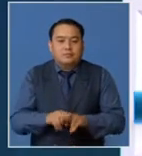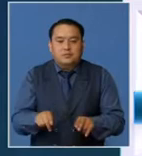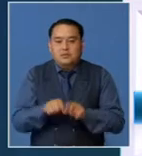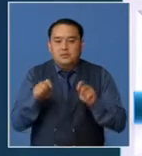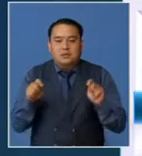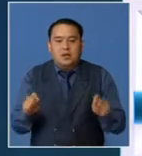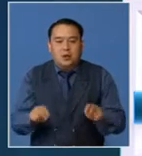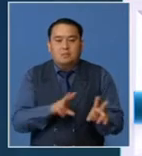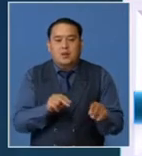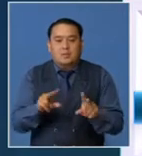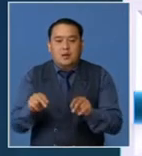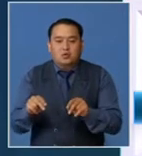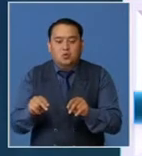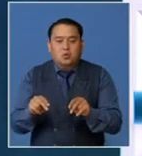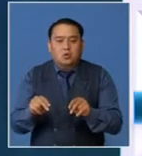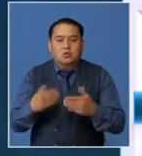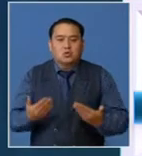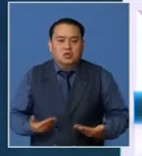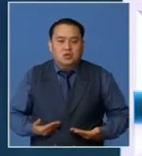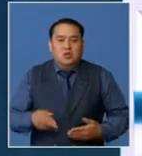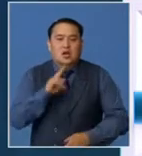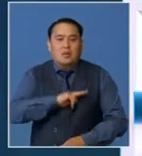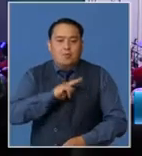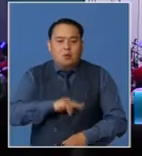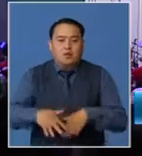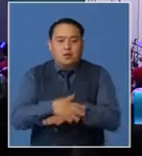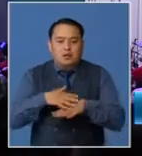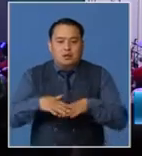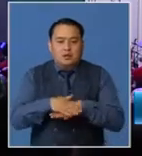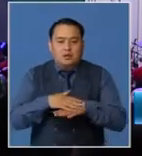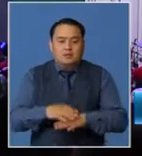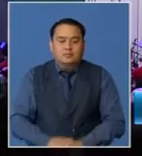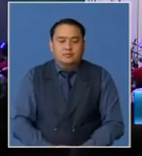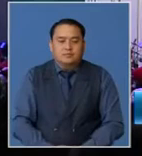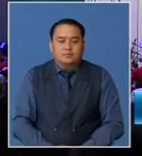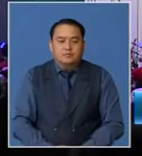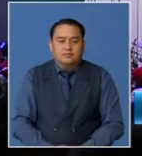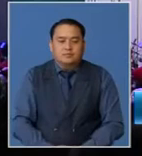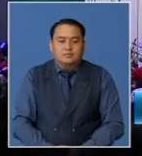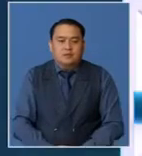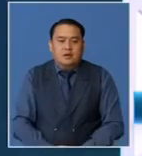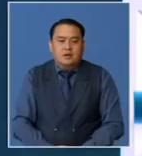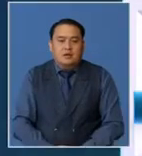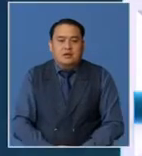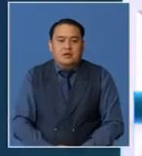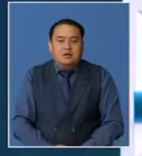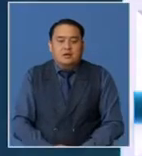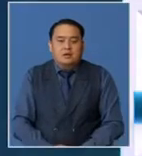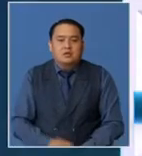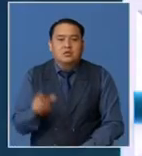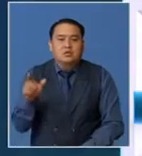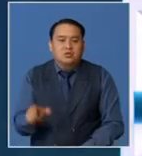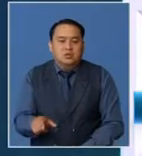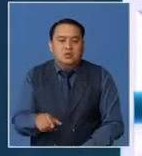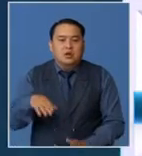создает благоприятную основу для работы областной ассамблеи народа Казахстана. Членами